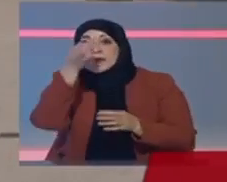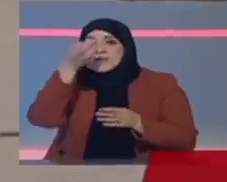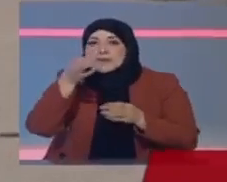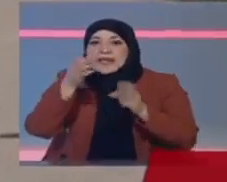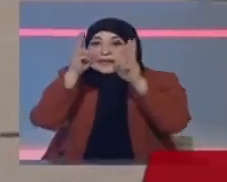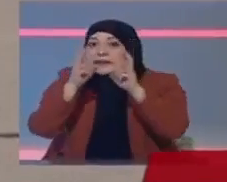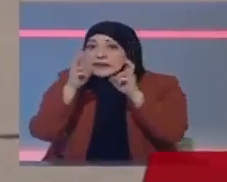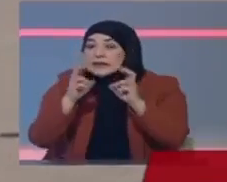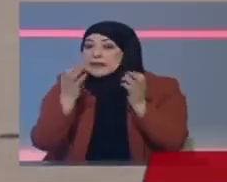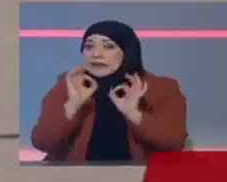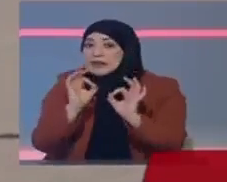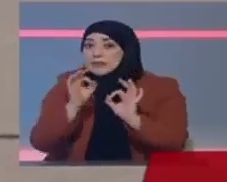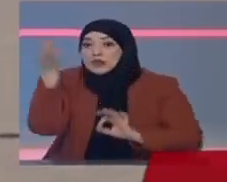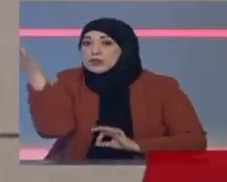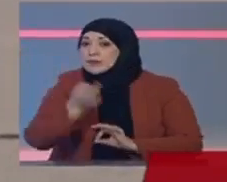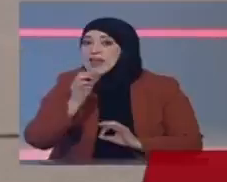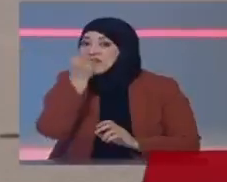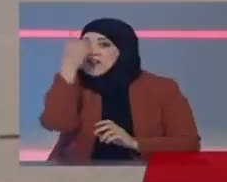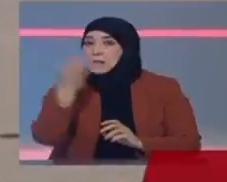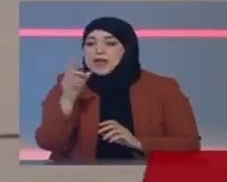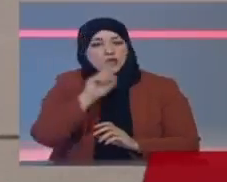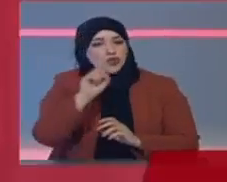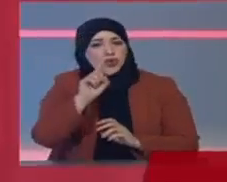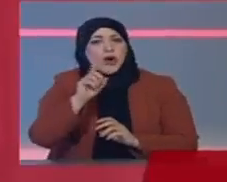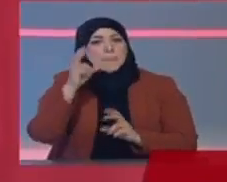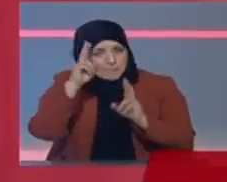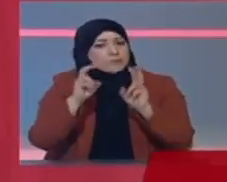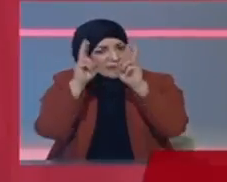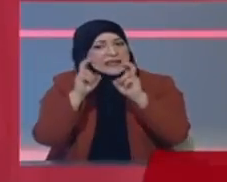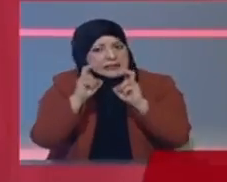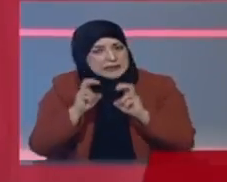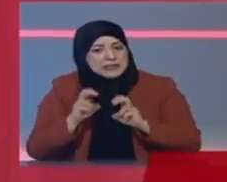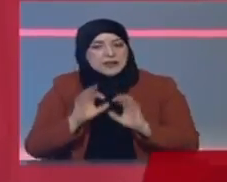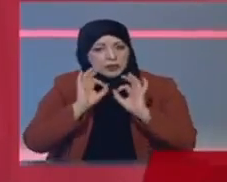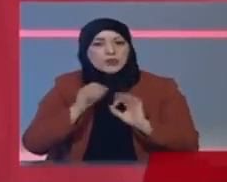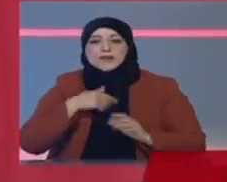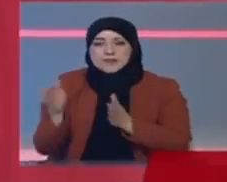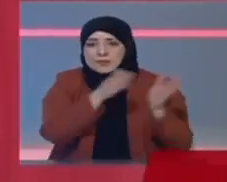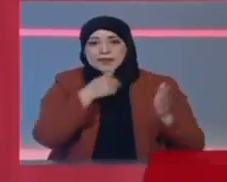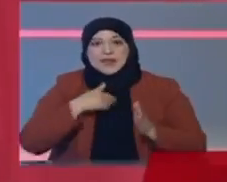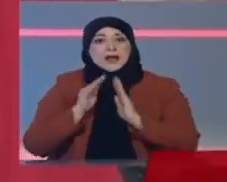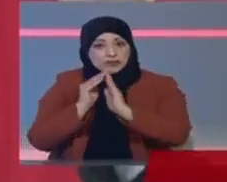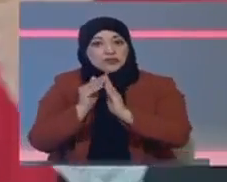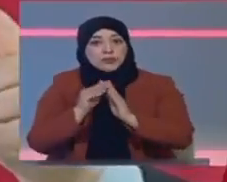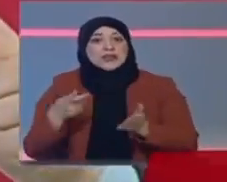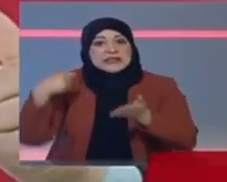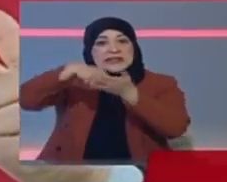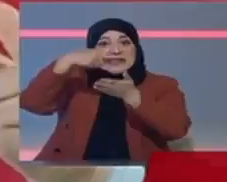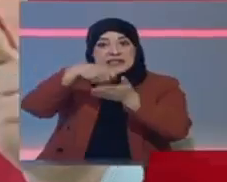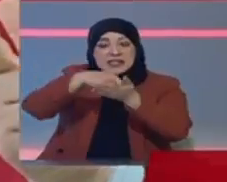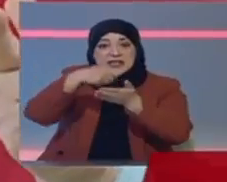نسبيا يقولوا راح يحكي مائه في المائه احنا مطالبين وتلبيه